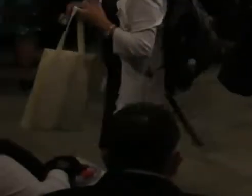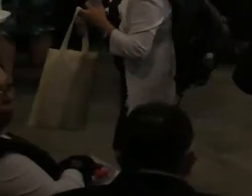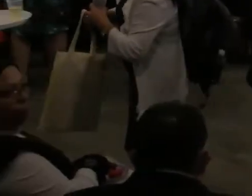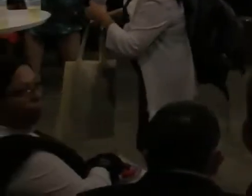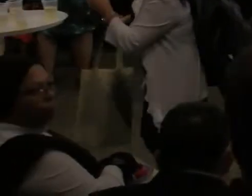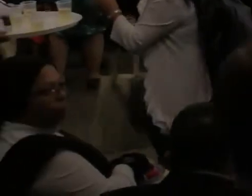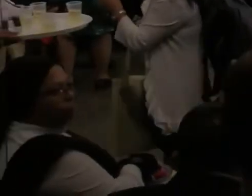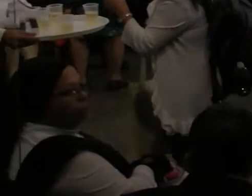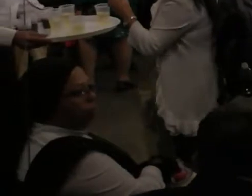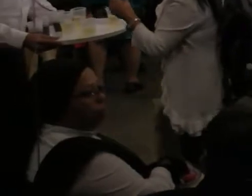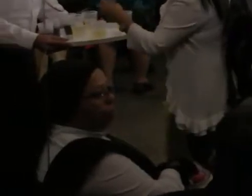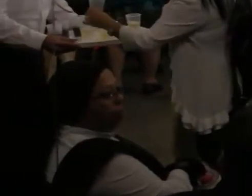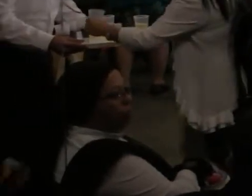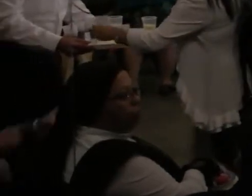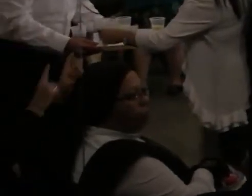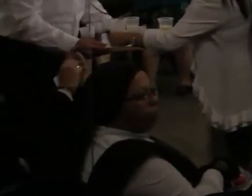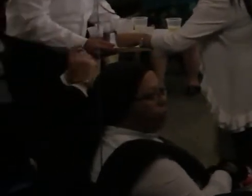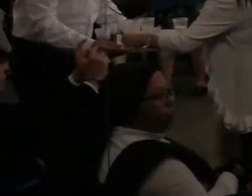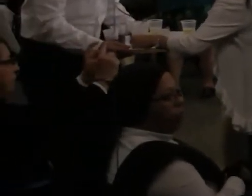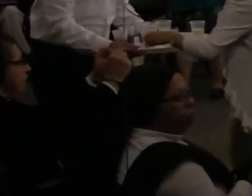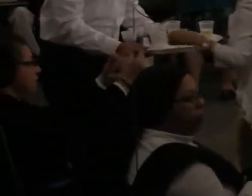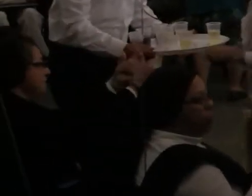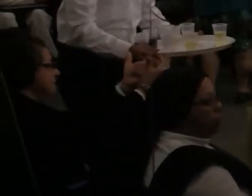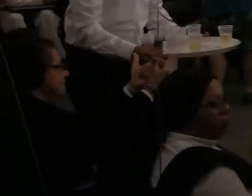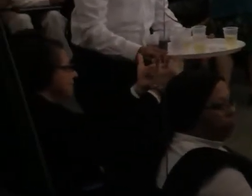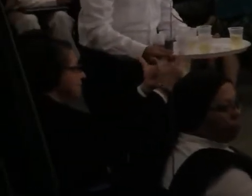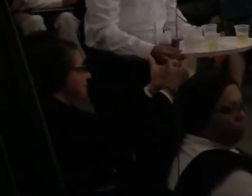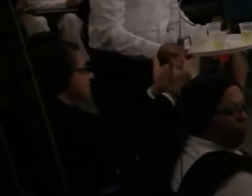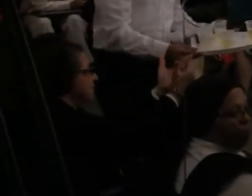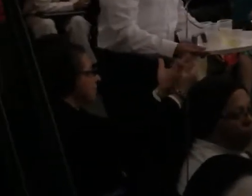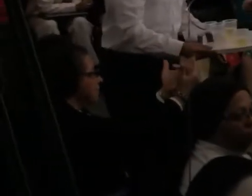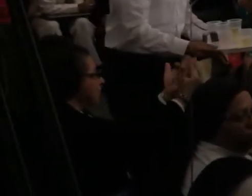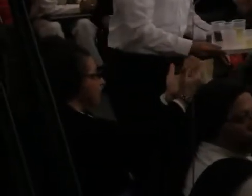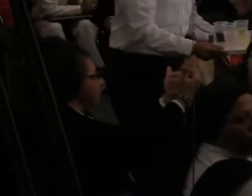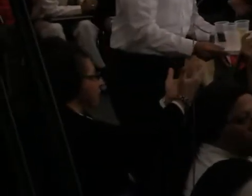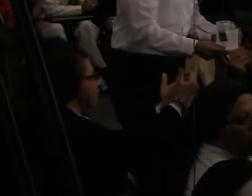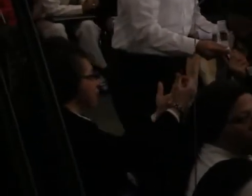Bó bá ṣebí rẹ̀ ní dúró lójú kan.